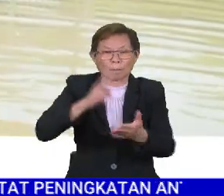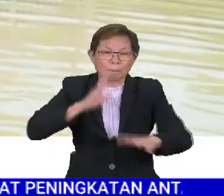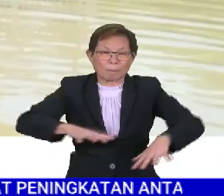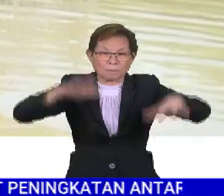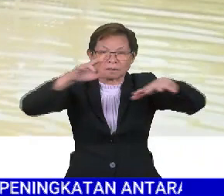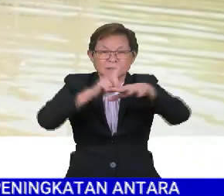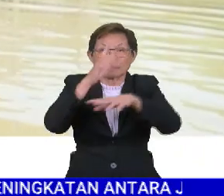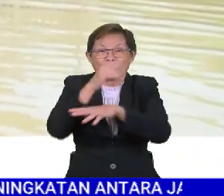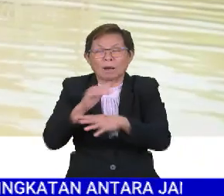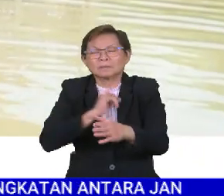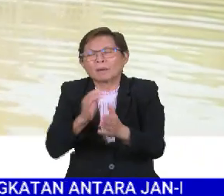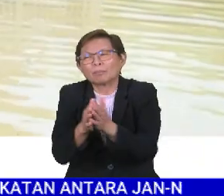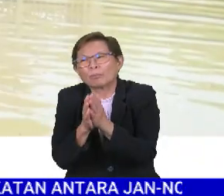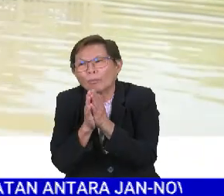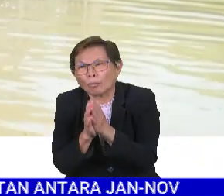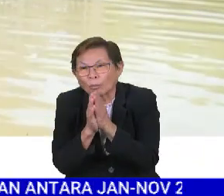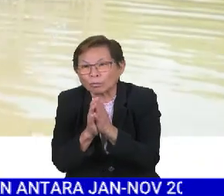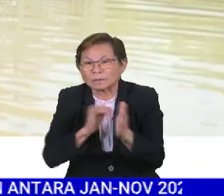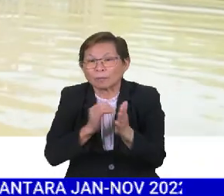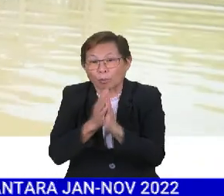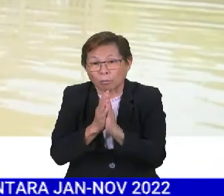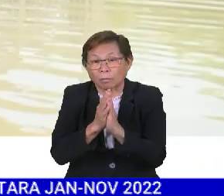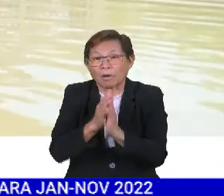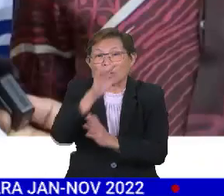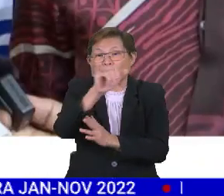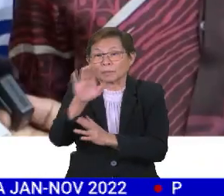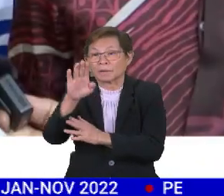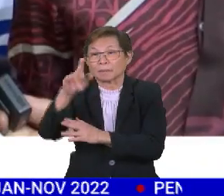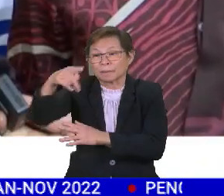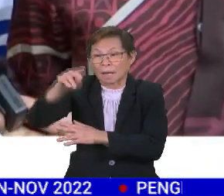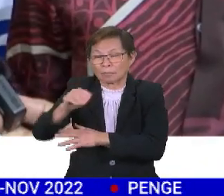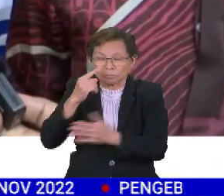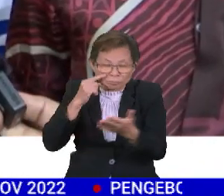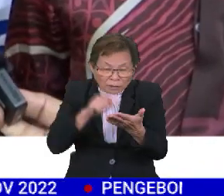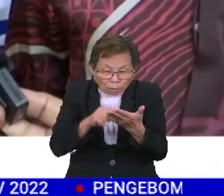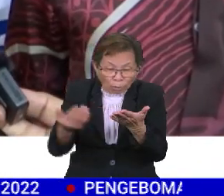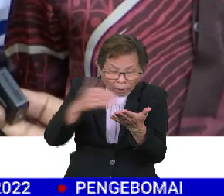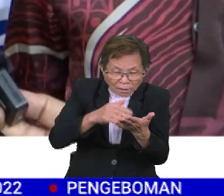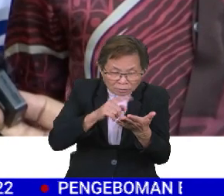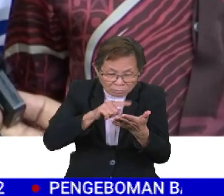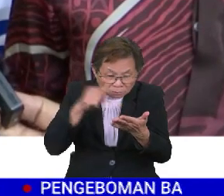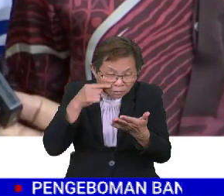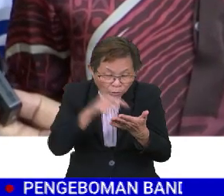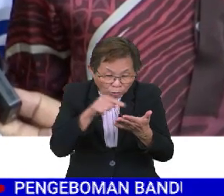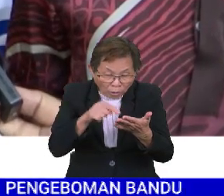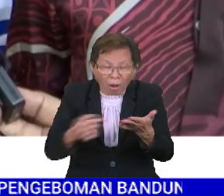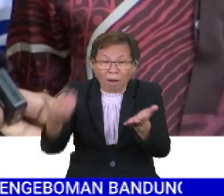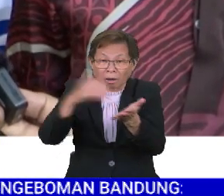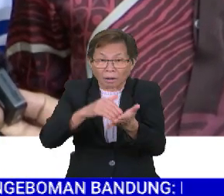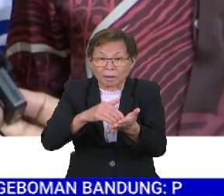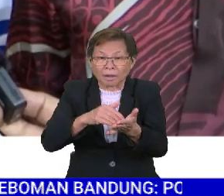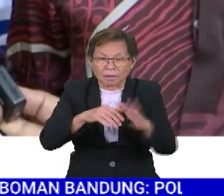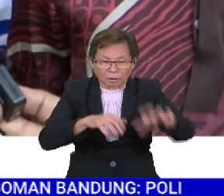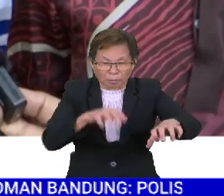banjir di Negeri Melaka. Jadi saya mohon kalau boleh yang amat berhormat Perdana Menteri yang melihat semula kawasan-kawasan itu